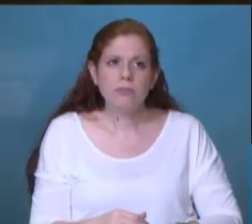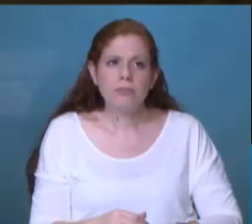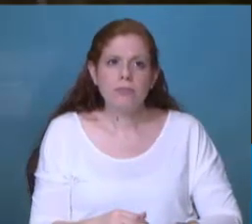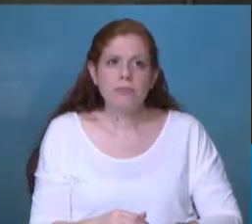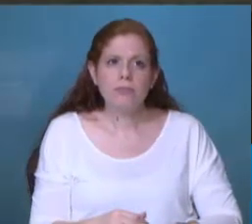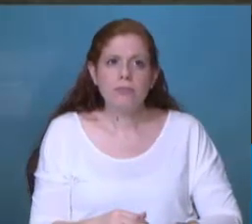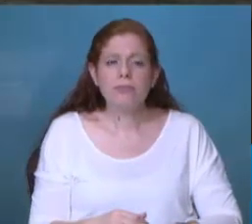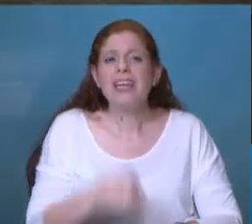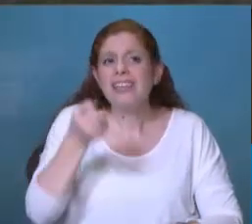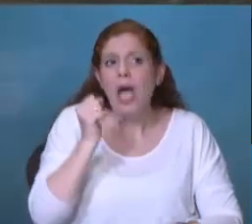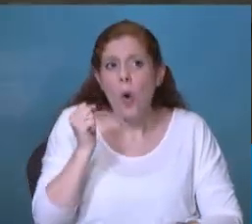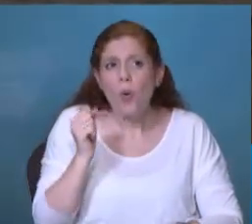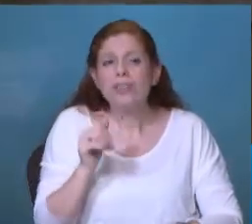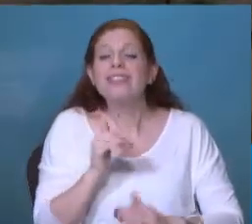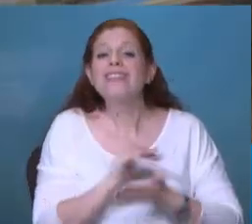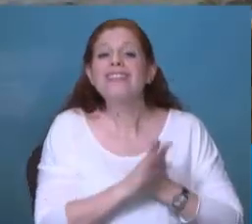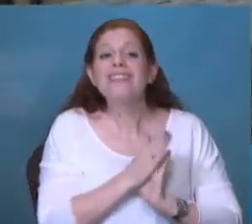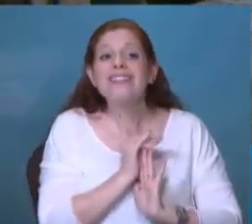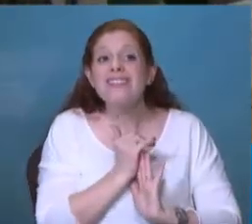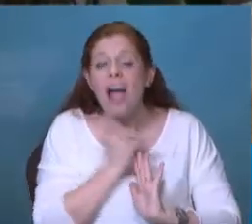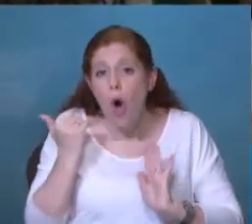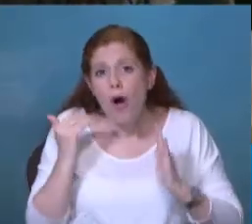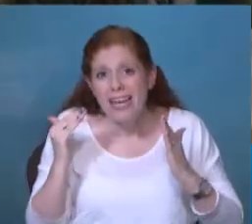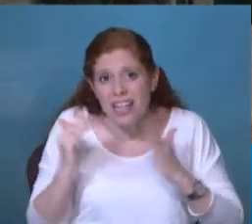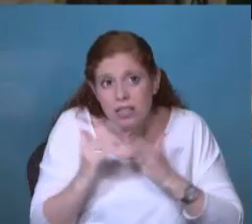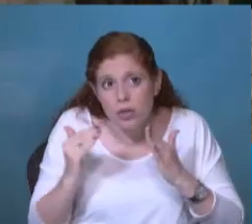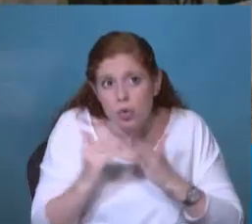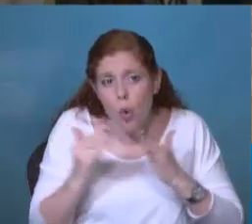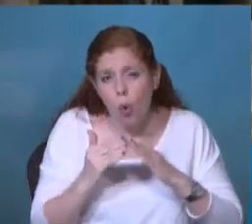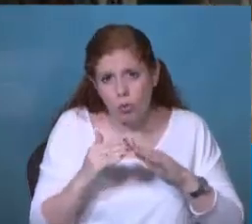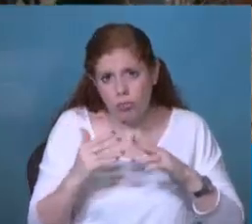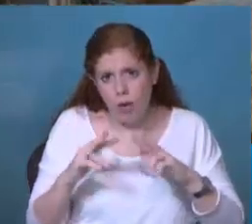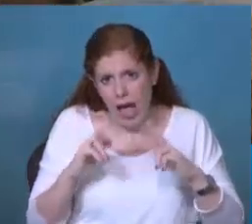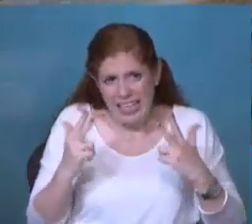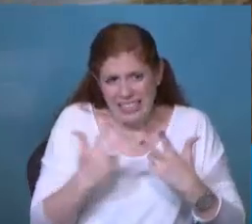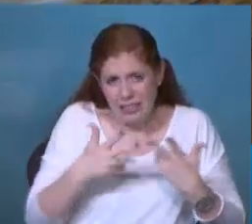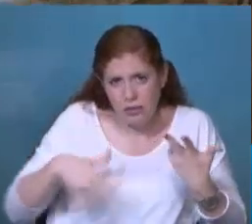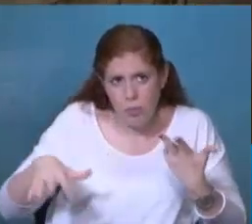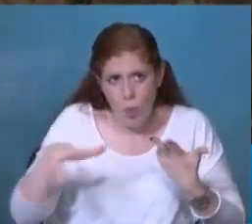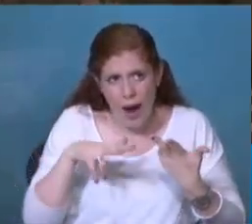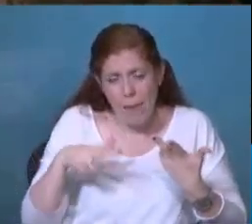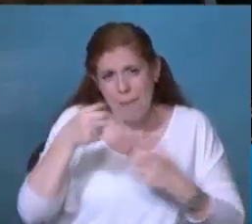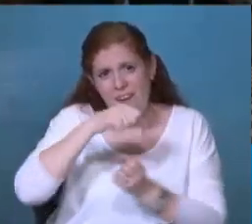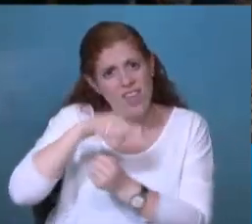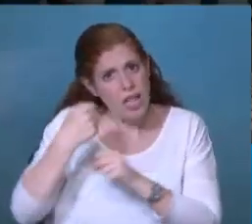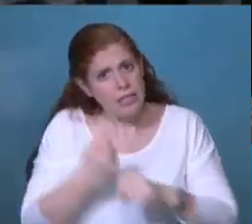Over tourism it's going to kill the social housing in Venice.